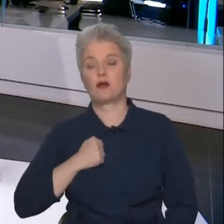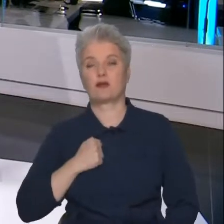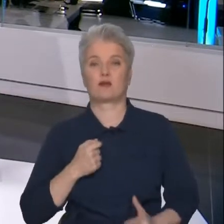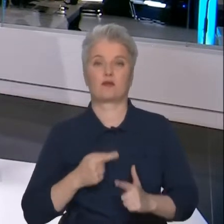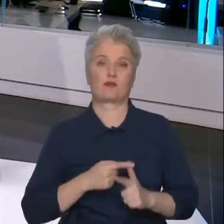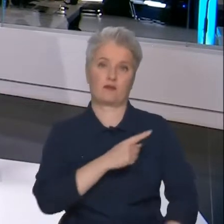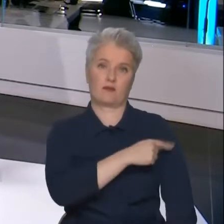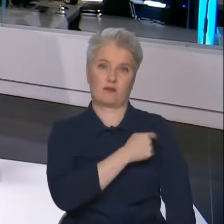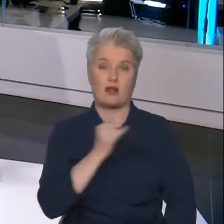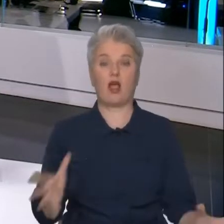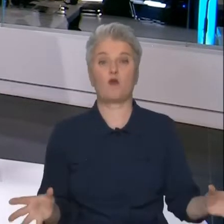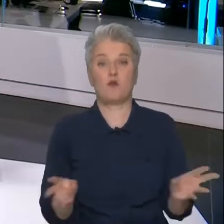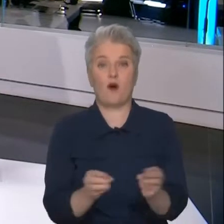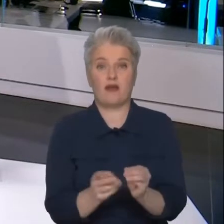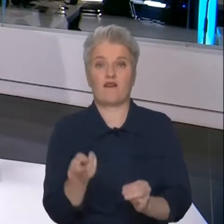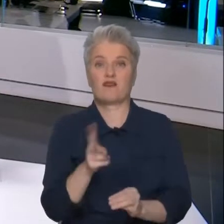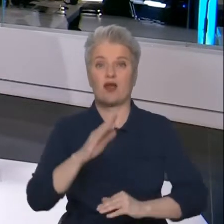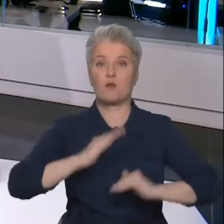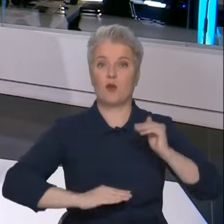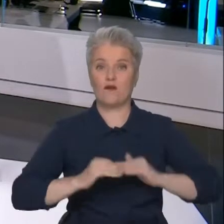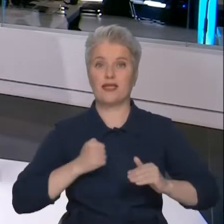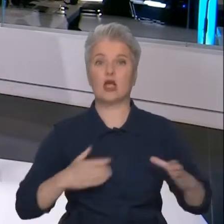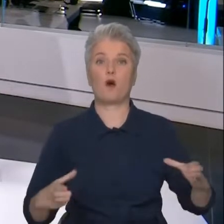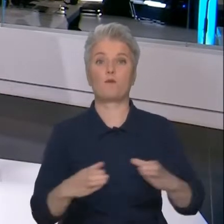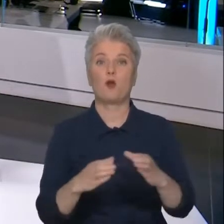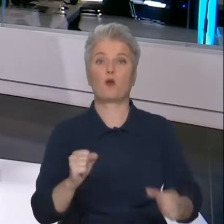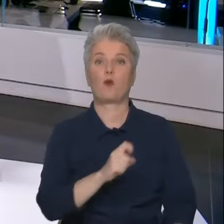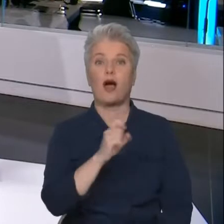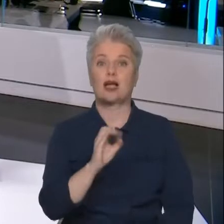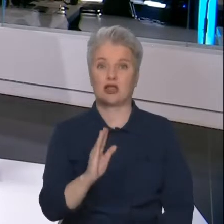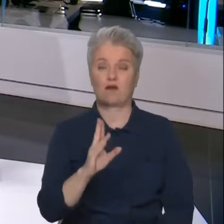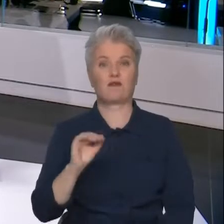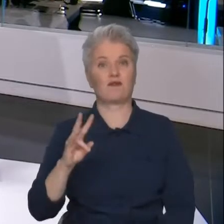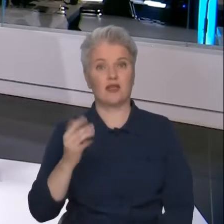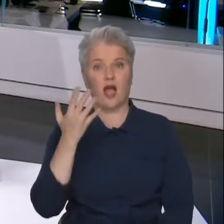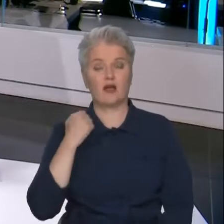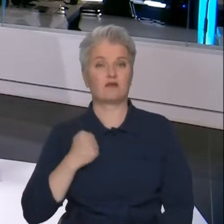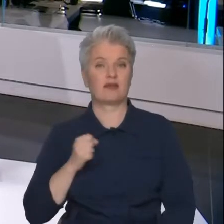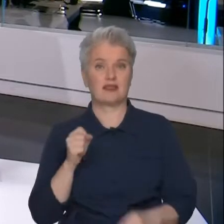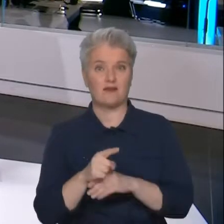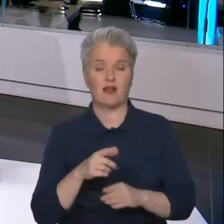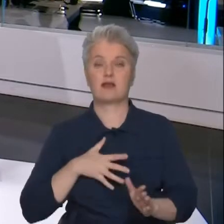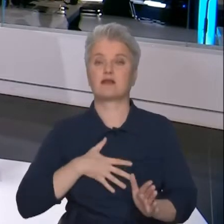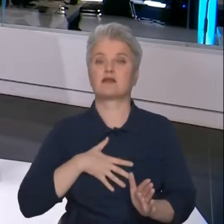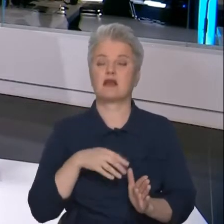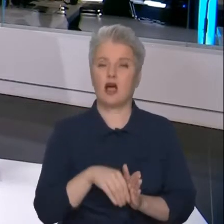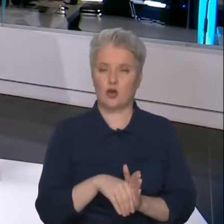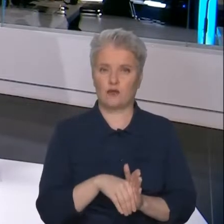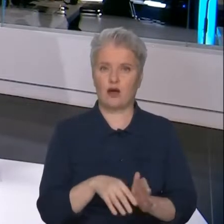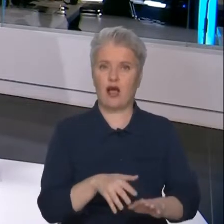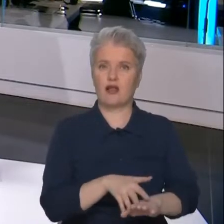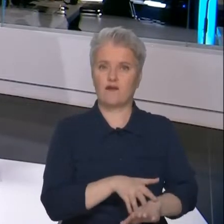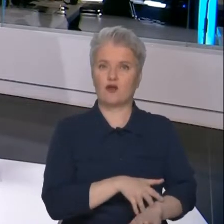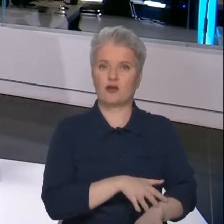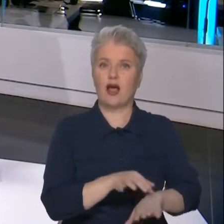Зрештою, поєднав обидві професії у полку Азов. У квітні під час чергового бойового завдання він загинув. Тривалий час тіло Андрія